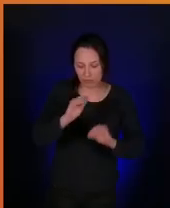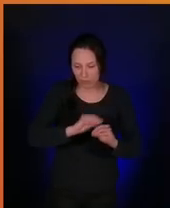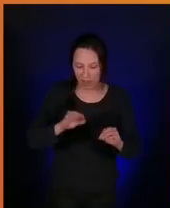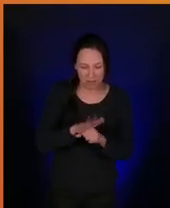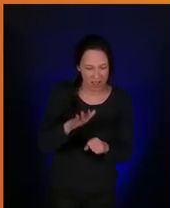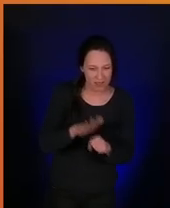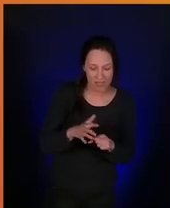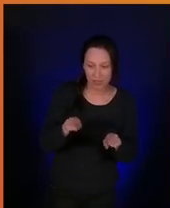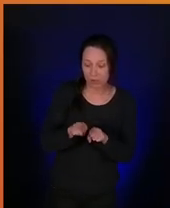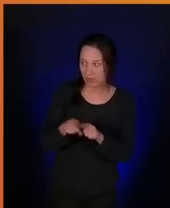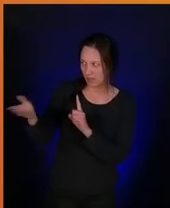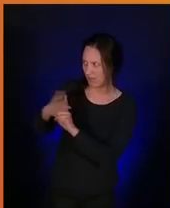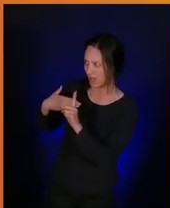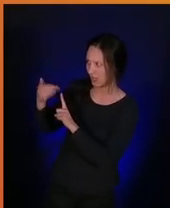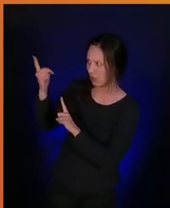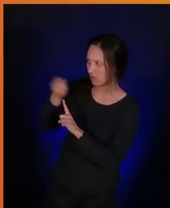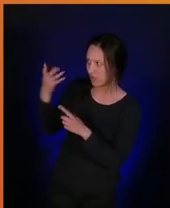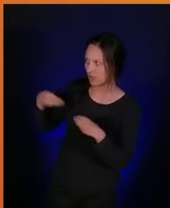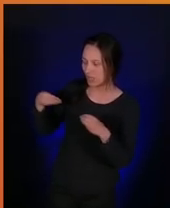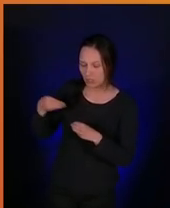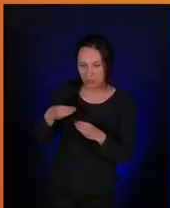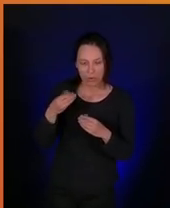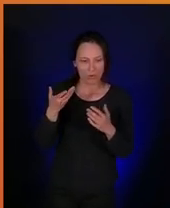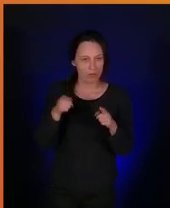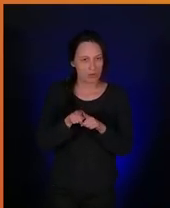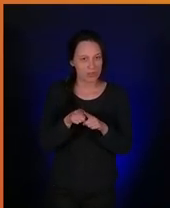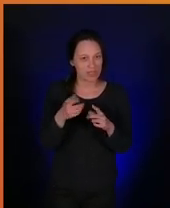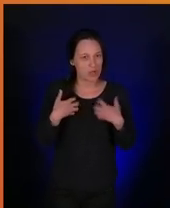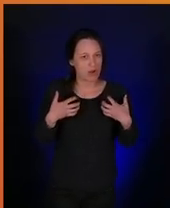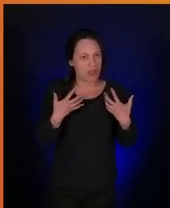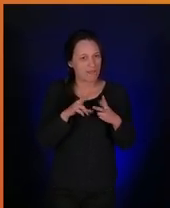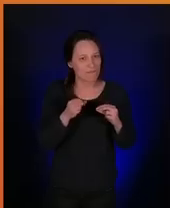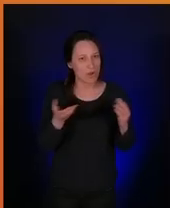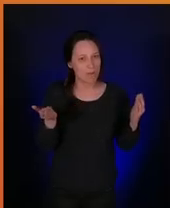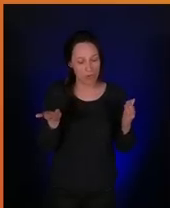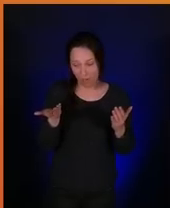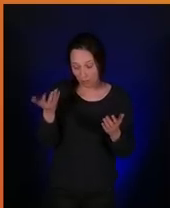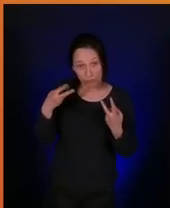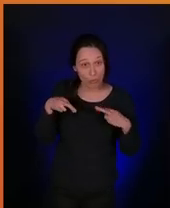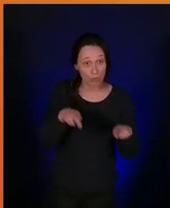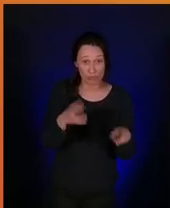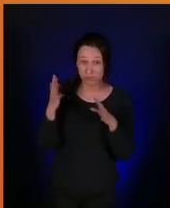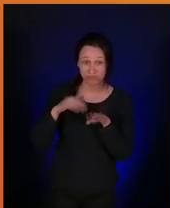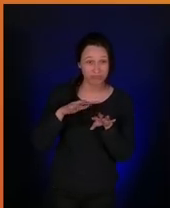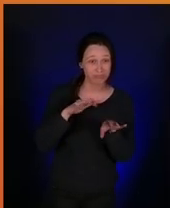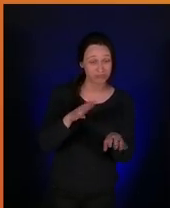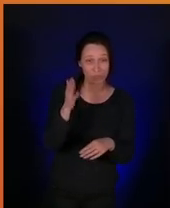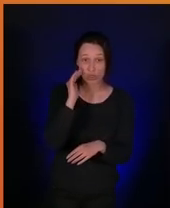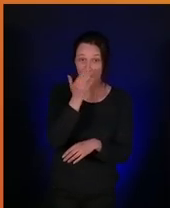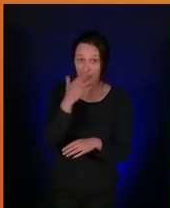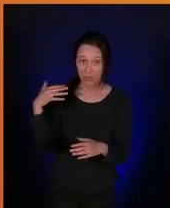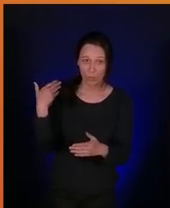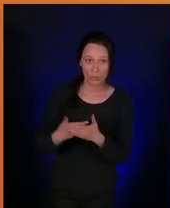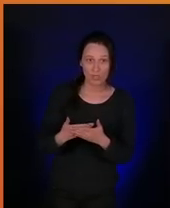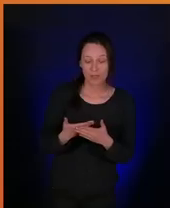maltraitance institutionnelle. Cette colère se traduit dans les rues depuis janvier. Les salariés ont répondu présents